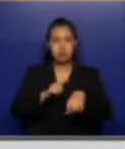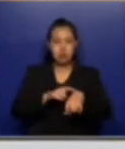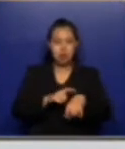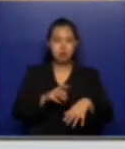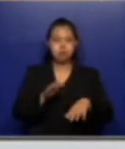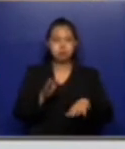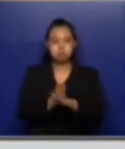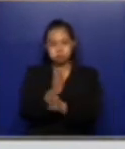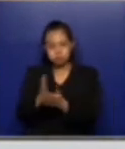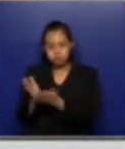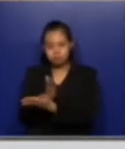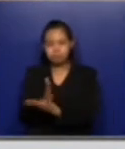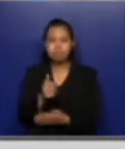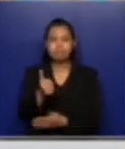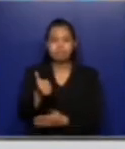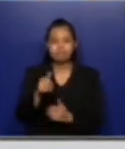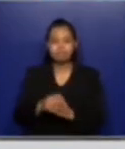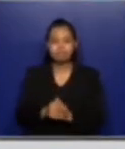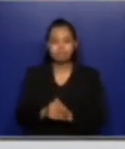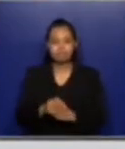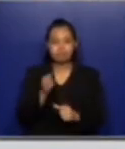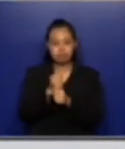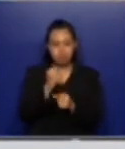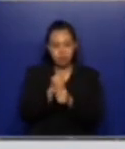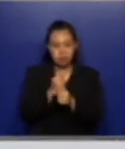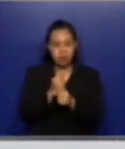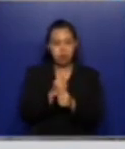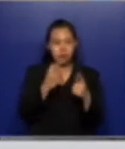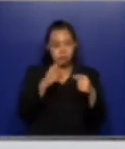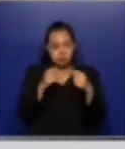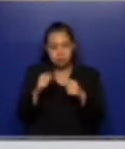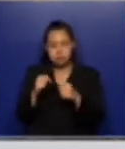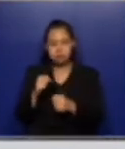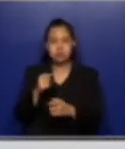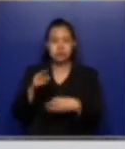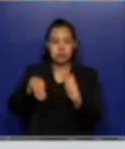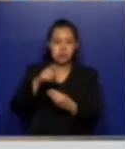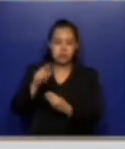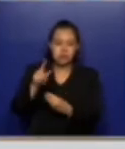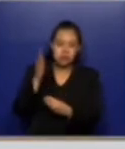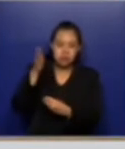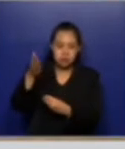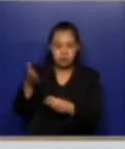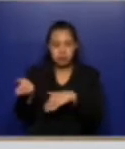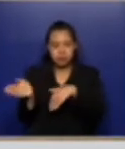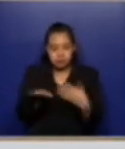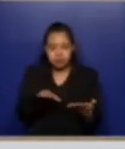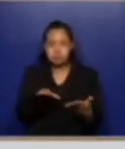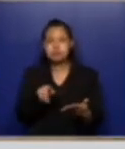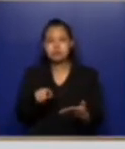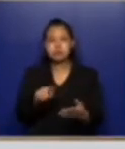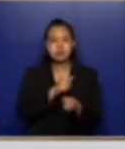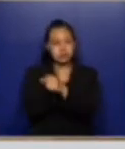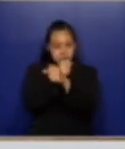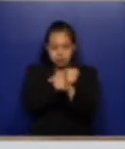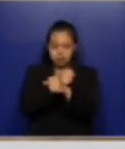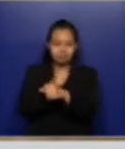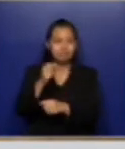สามารถที่จะทำให้มันตอบโจทย์ว่าเศรษฐกิจประเทศจะพังในอนาคตท่านไม่สามารถที่จะทำป้องกัน